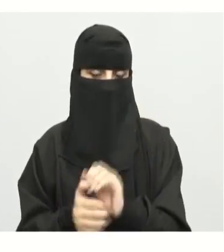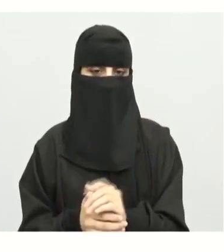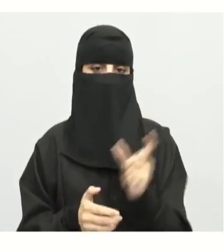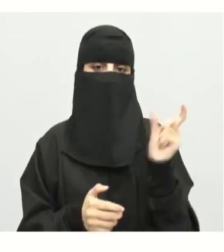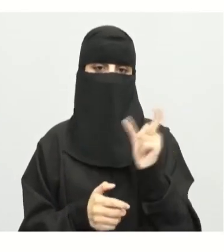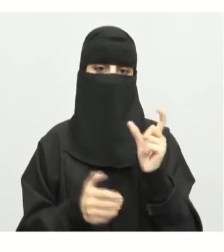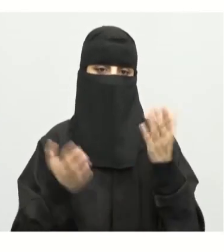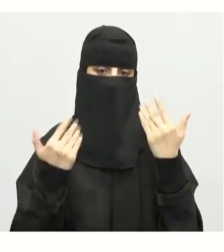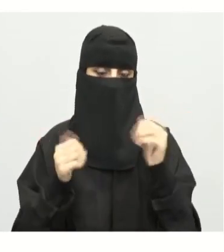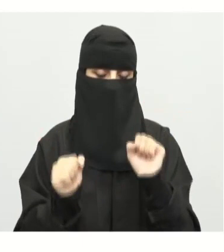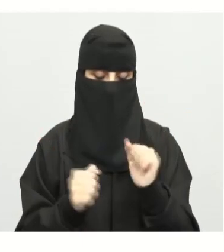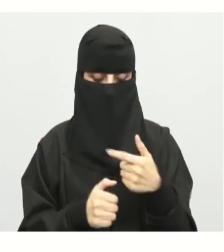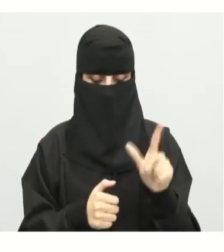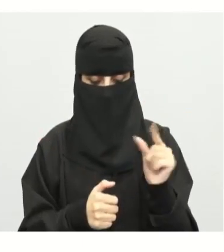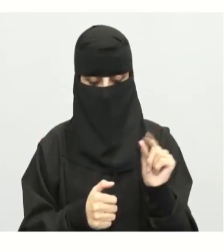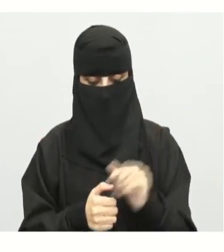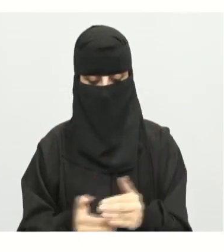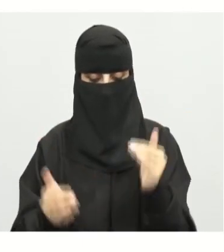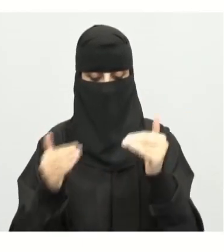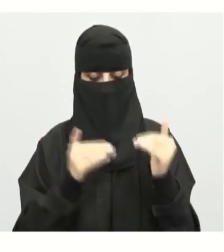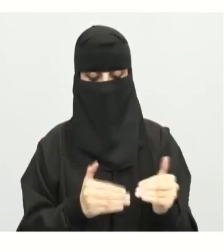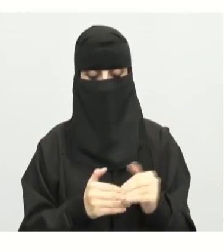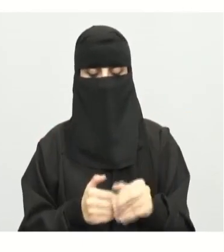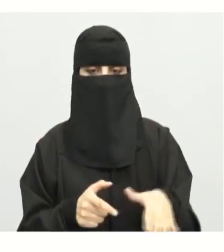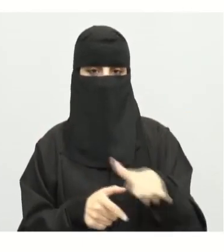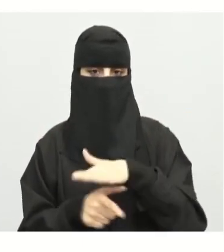والمسجد النبوي اجابه صحيحه